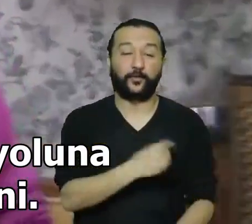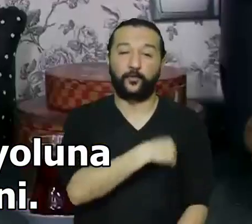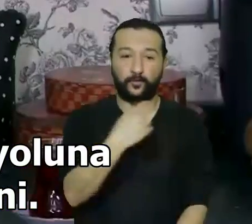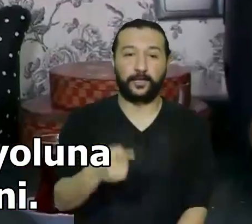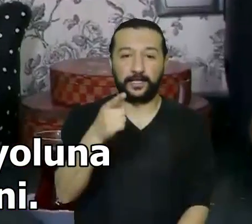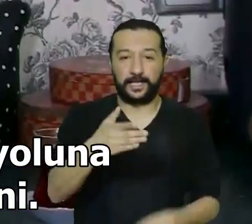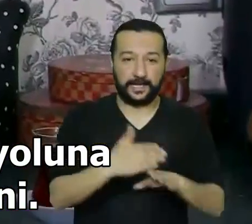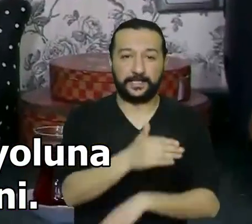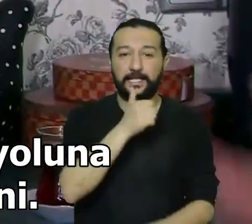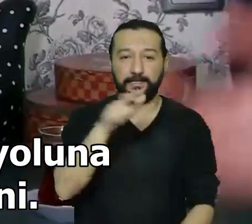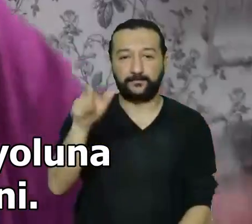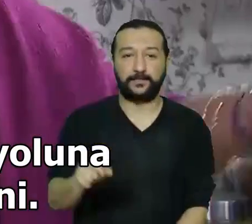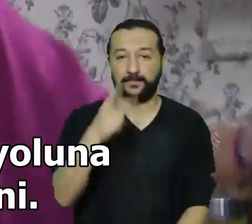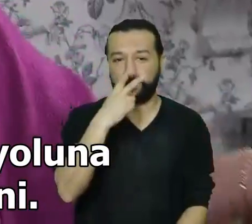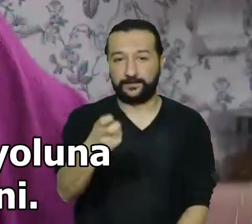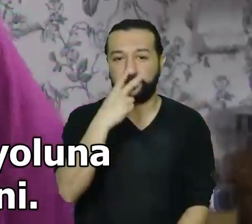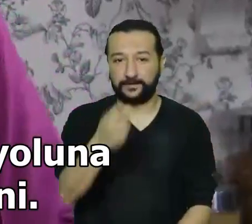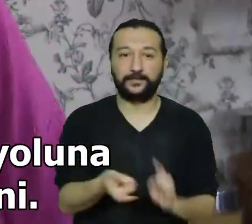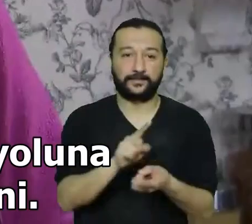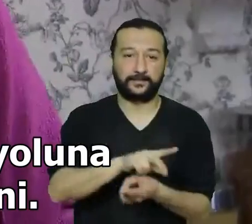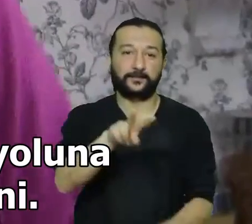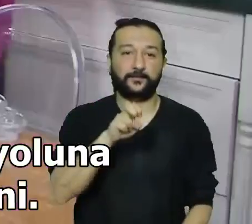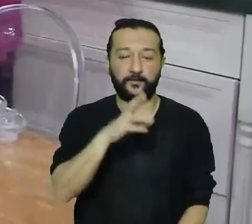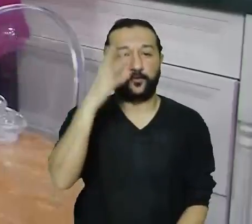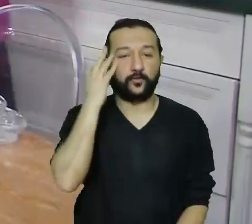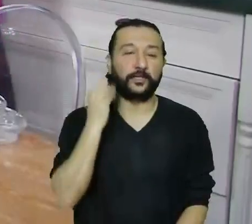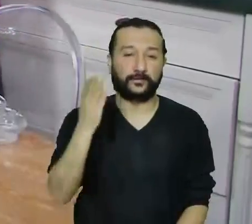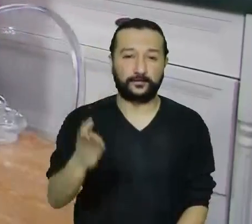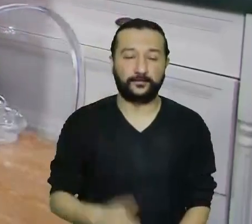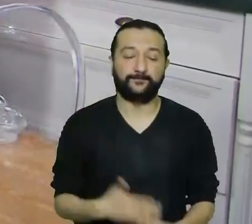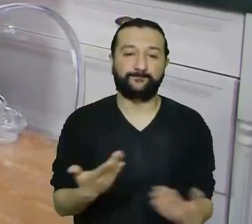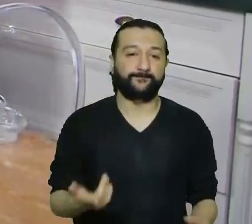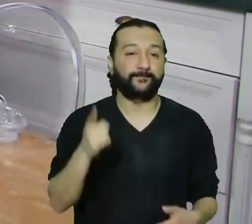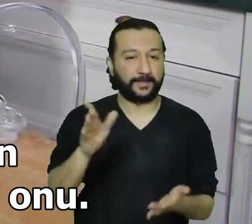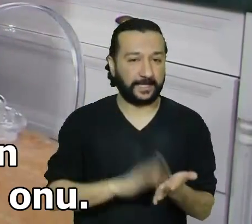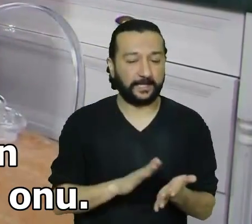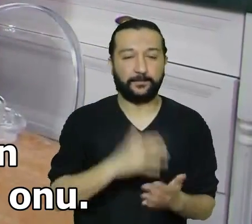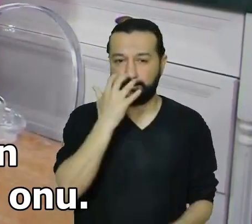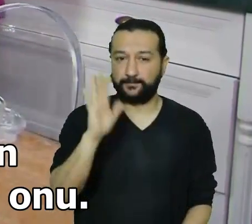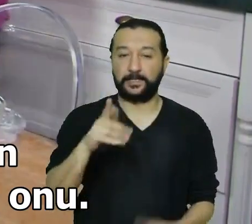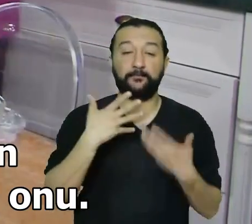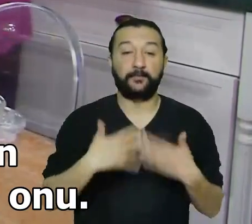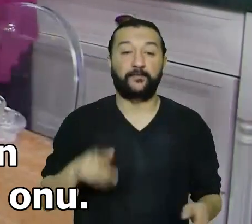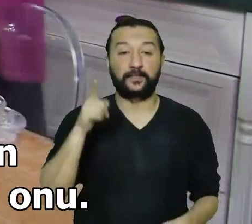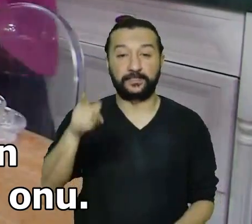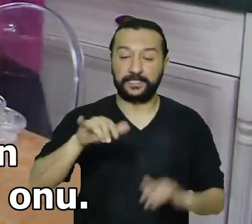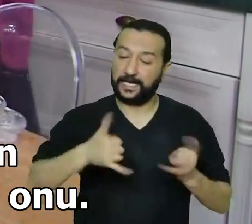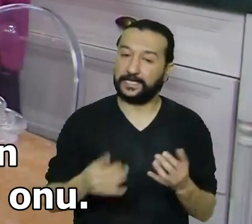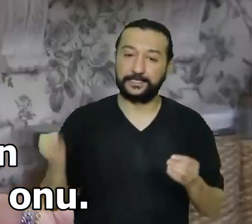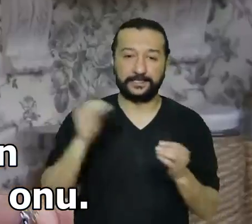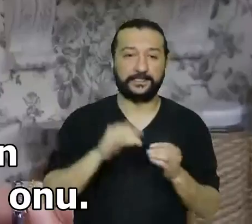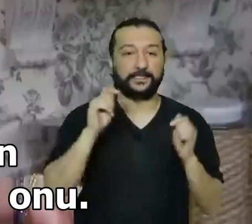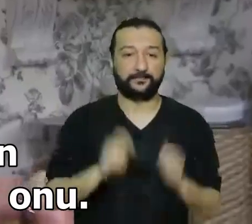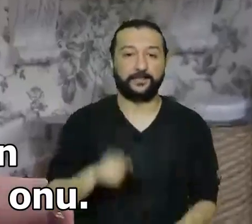normal ya. Artık adam da yoluna yolmayı öğrendi yani. Ama elime düşmesin. Mahvedeceğim. Anasından